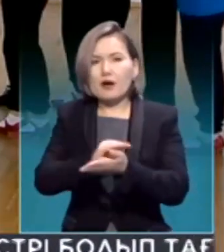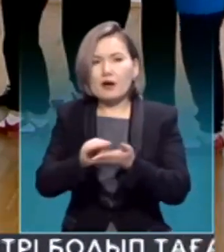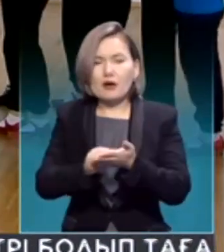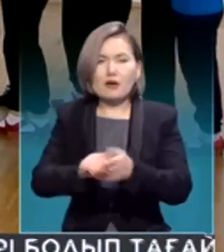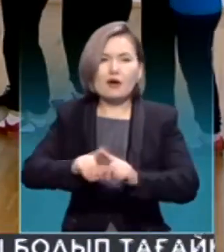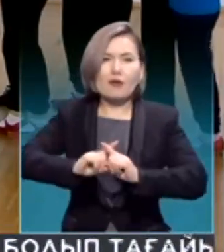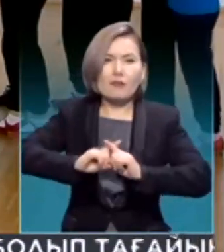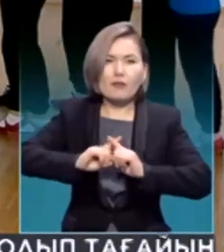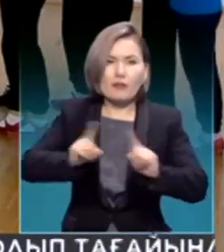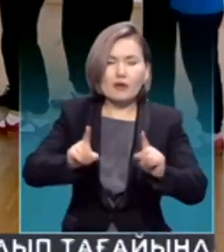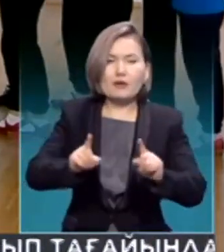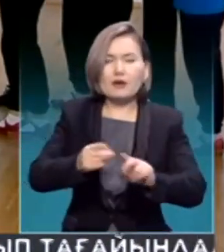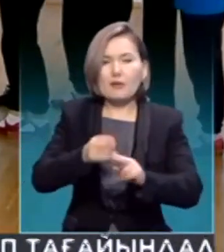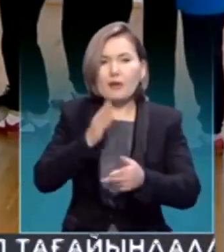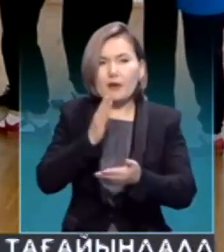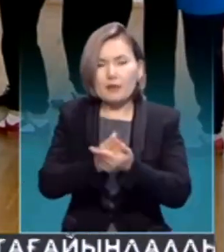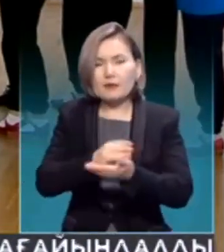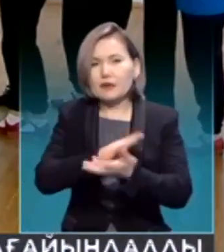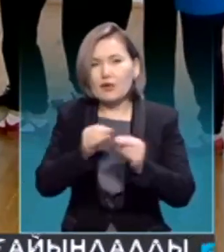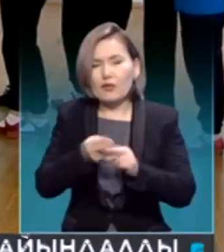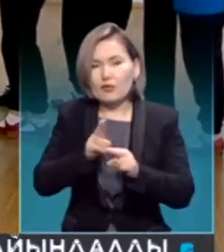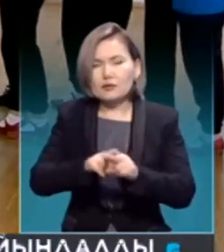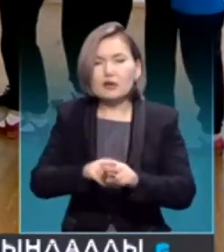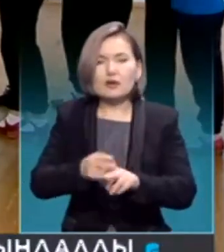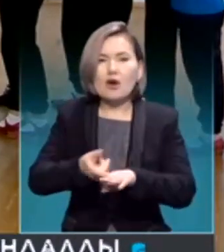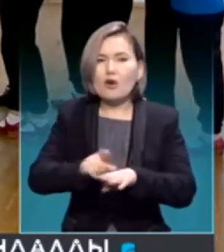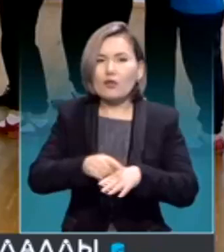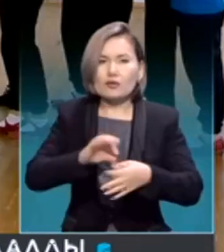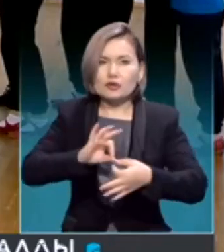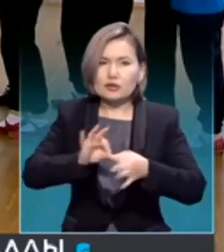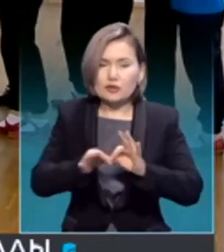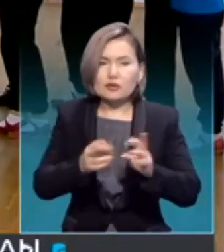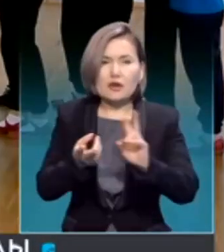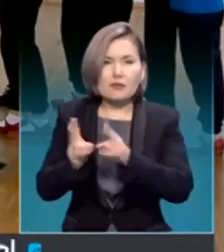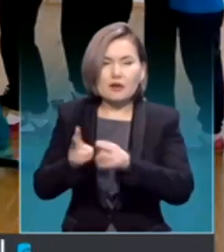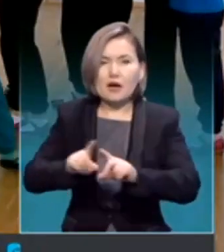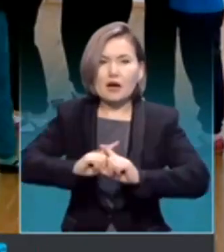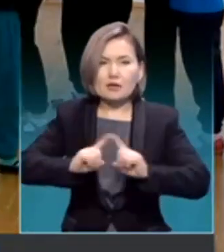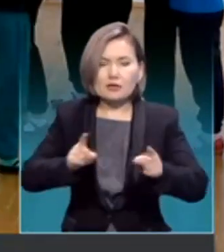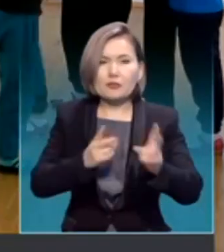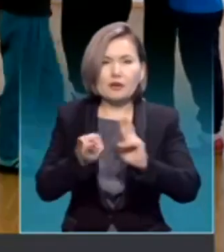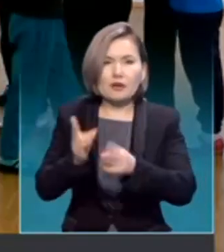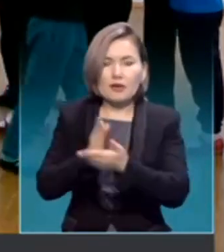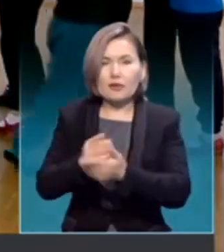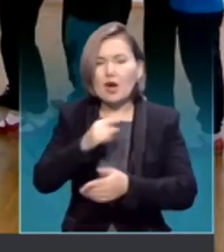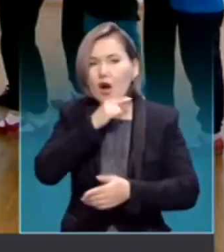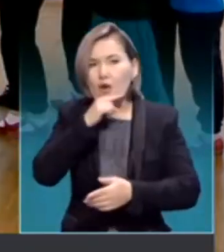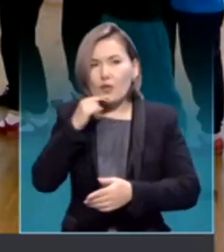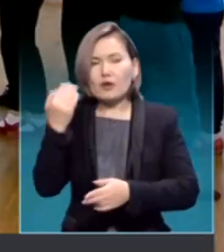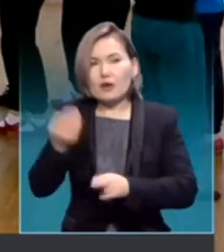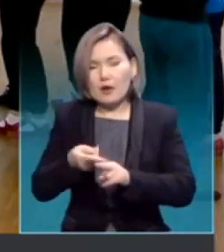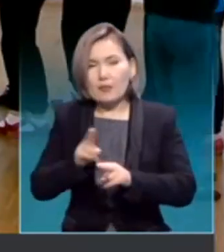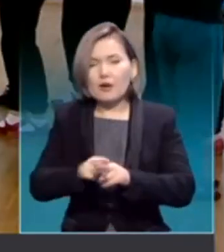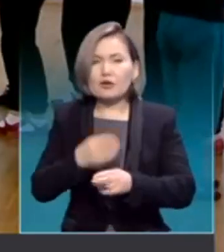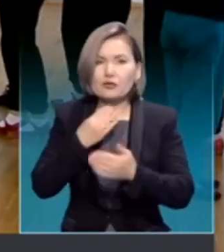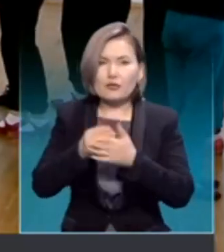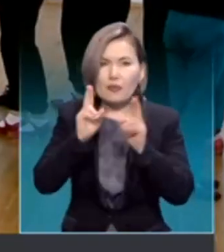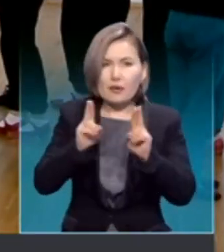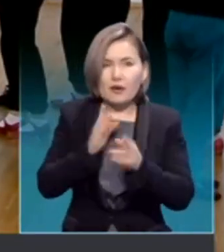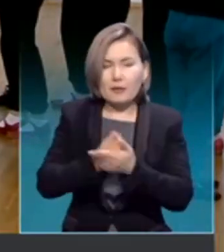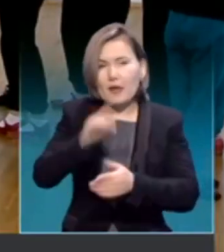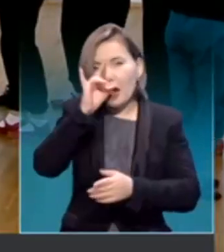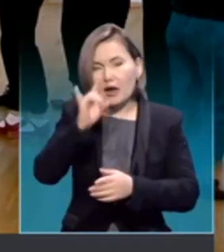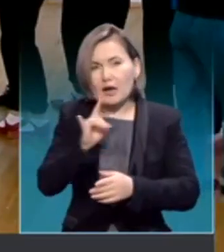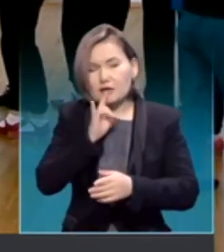ерекше мәдениеттің үлгісі бар. Оны басқа бейлерде кездесере бермейсің. Өзгешелігі де осы. Орыс бейінде белгілі бір шектеулер болса, сіздердің